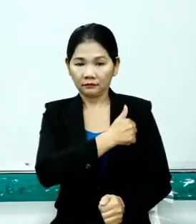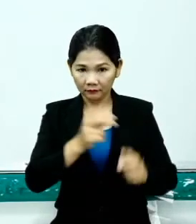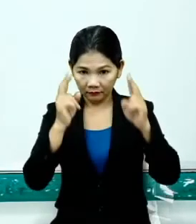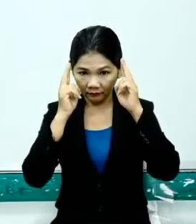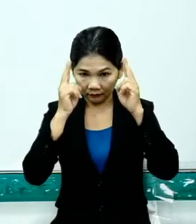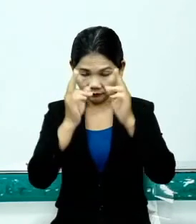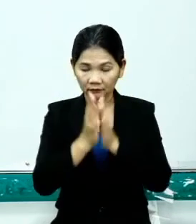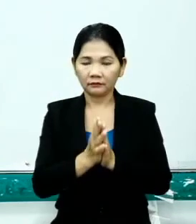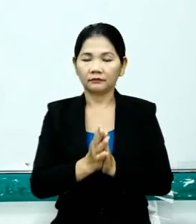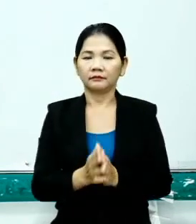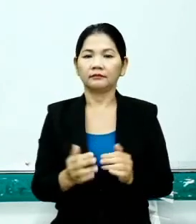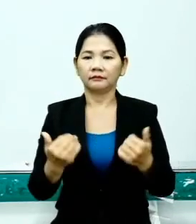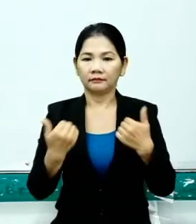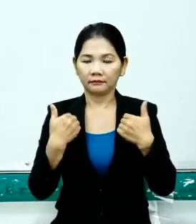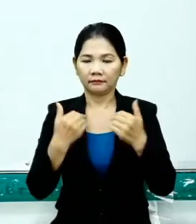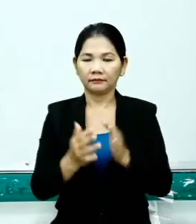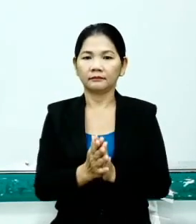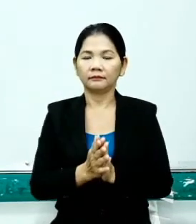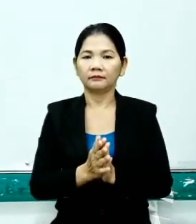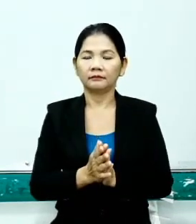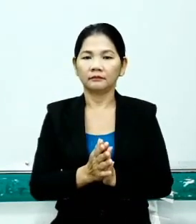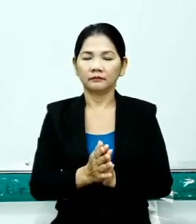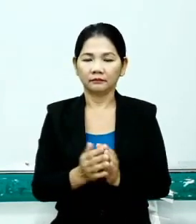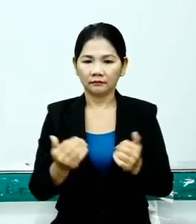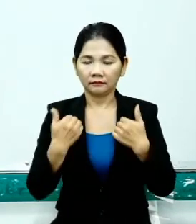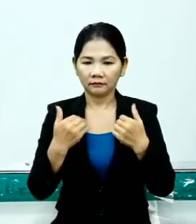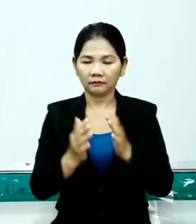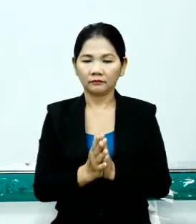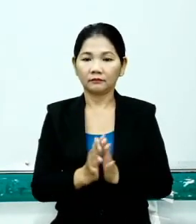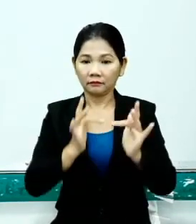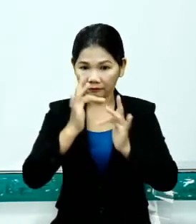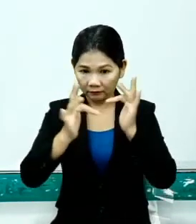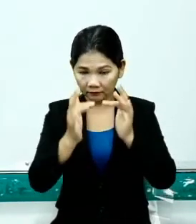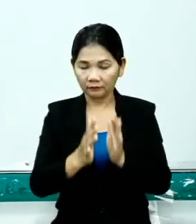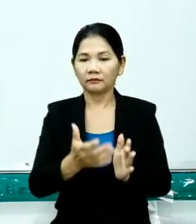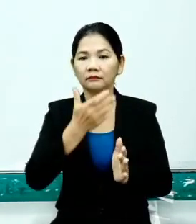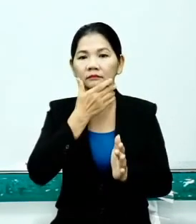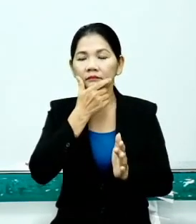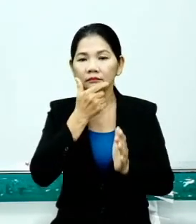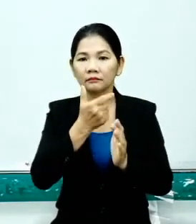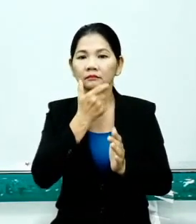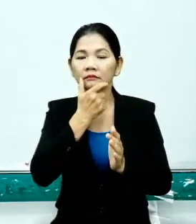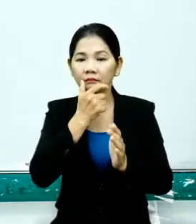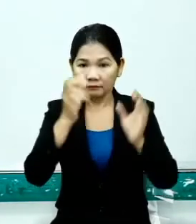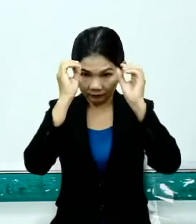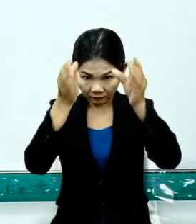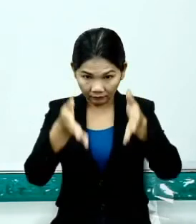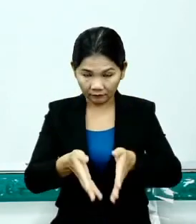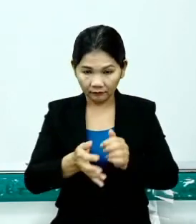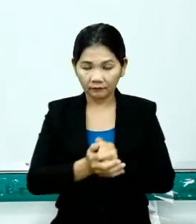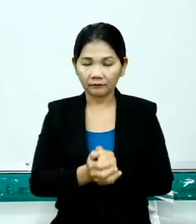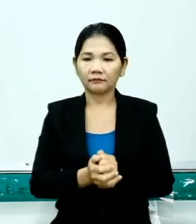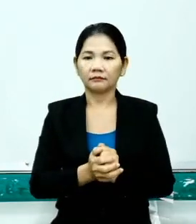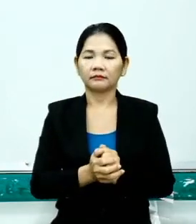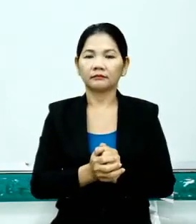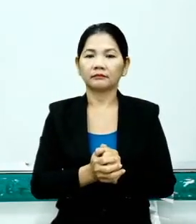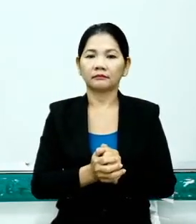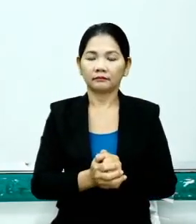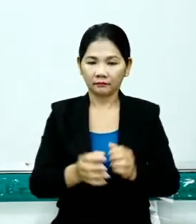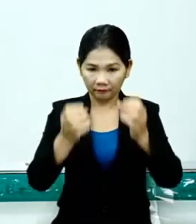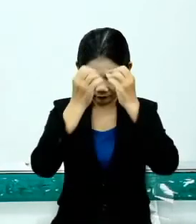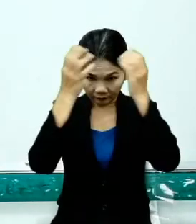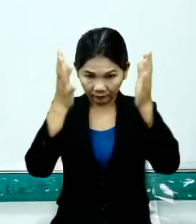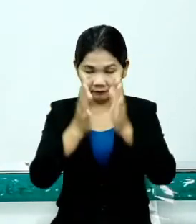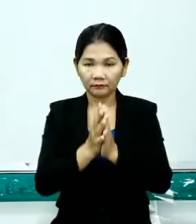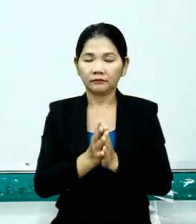rồi dù bà chôn nâng cây lá, chà, đá miên cây hạ tầm bó, cổ khép một đìa. Chà, nâng ta bằng đánh, chà, sọc sái